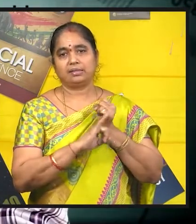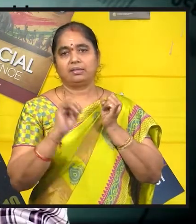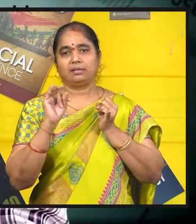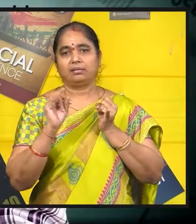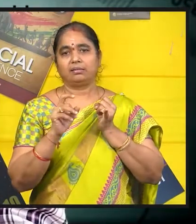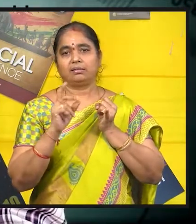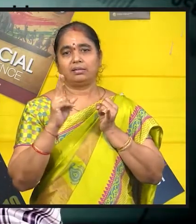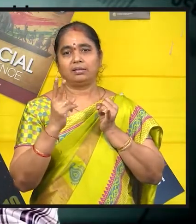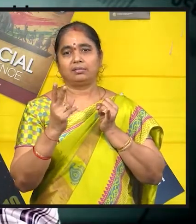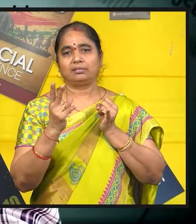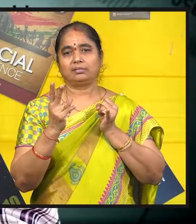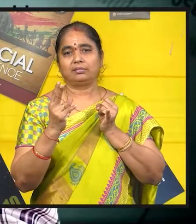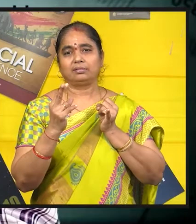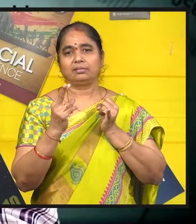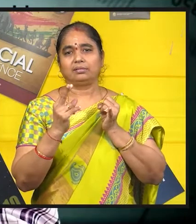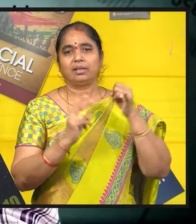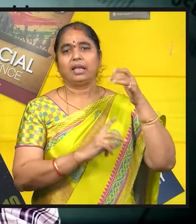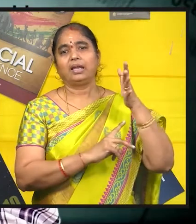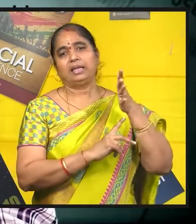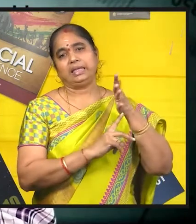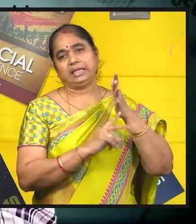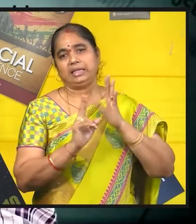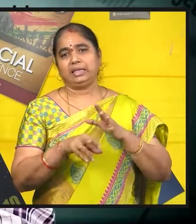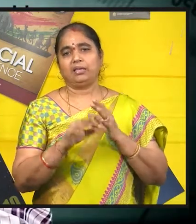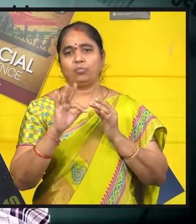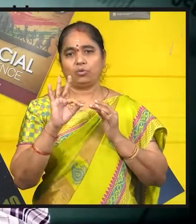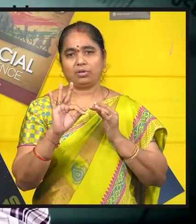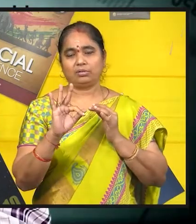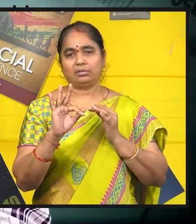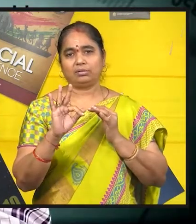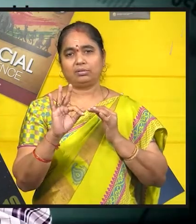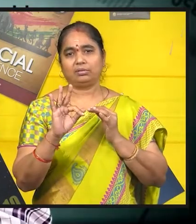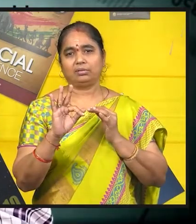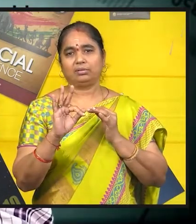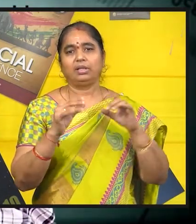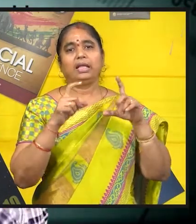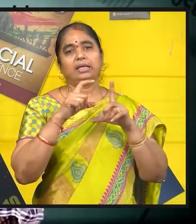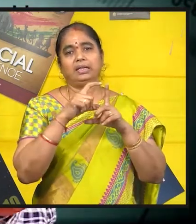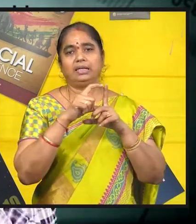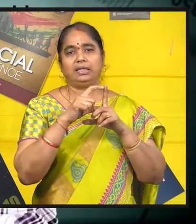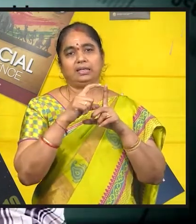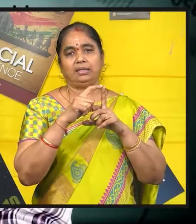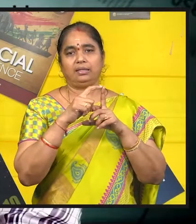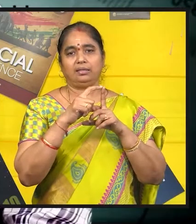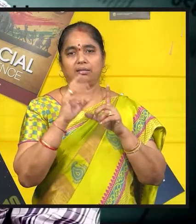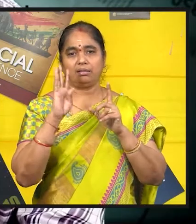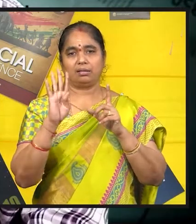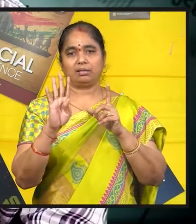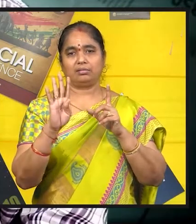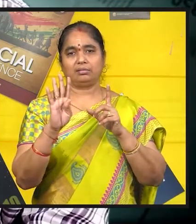சொல்கிறோம். ரெண்டாவது நீங்கள் பார்த்தீங்க அப்படின்னு சொன்னால் பி துணைக்குடு என்று அழைக்கிறோம். மூன்றாவது டி துணைக்குடு என்று